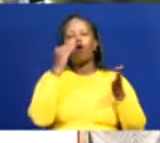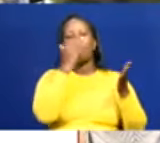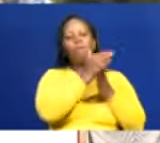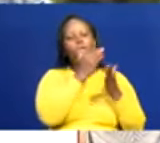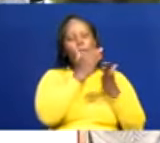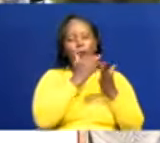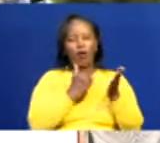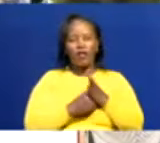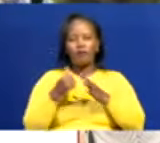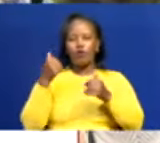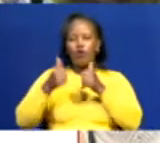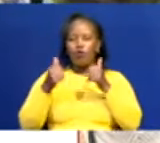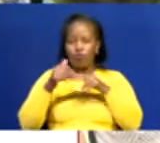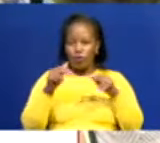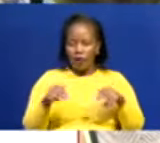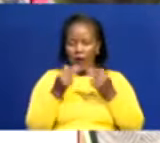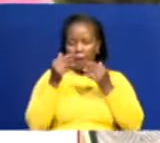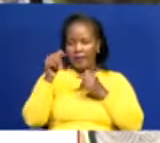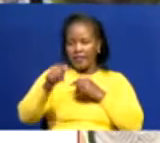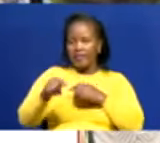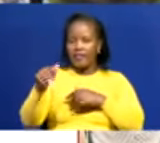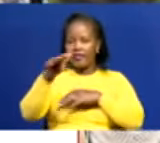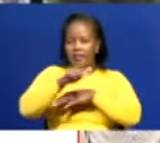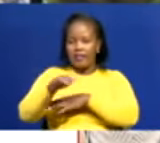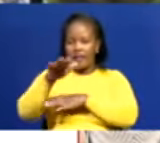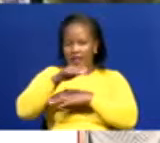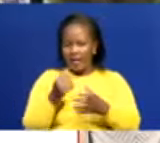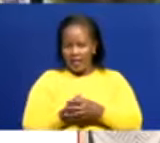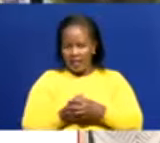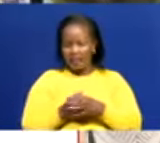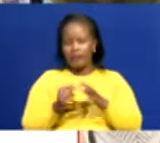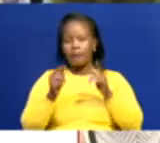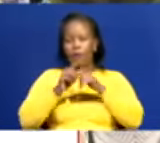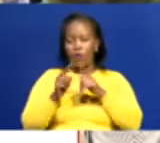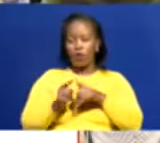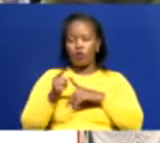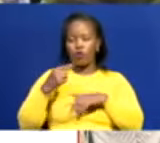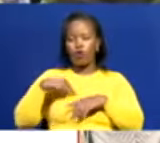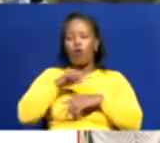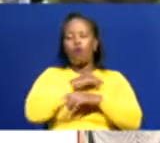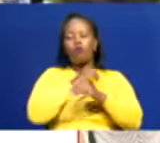going to happen in this constituency of ours, and we are going